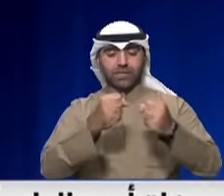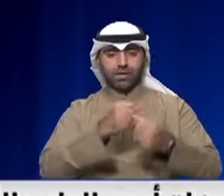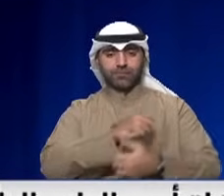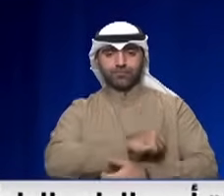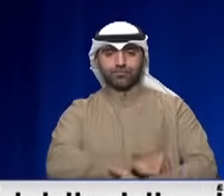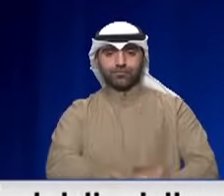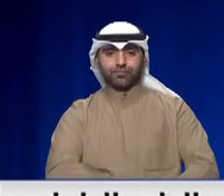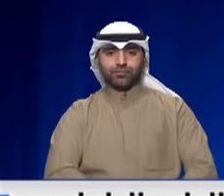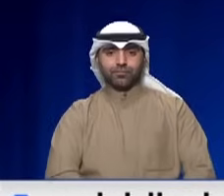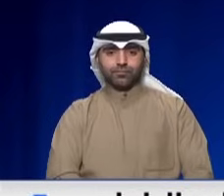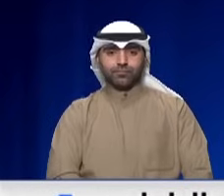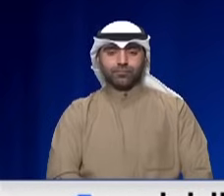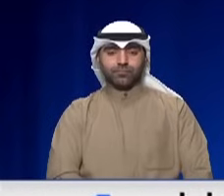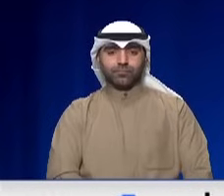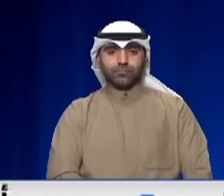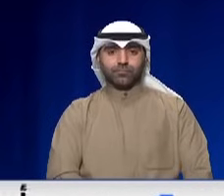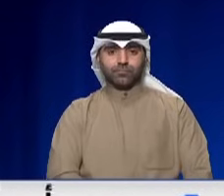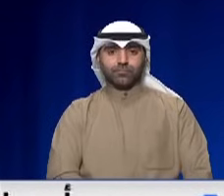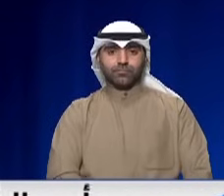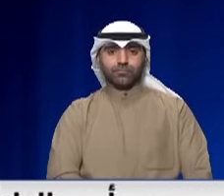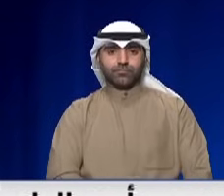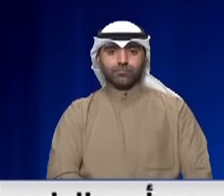الصحه وتمام